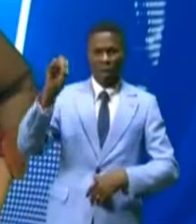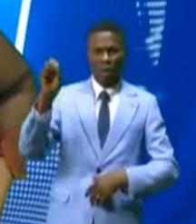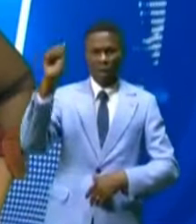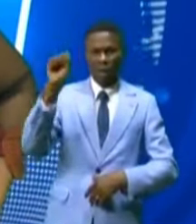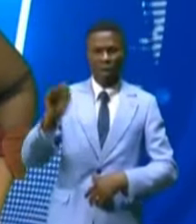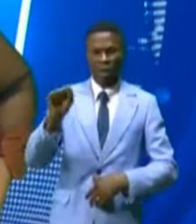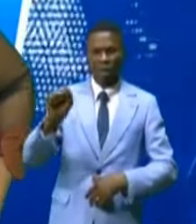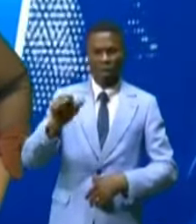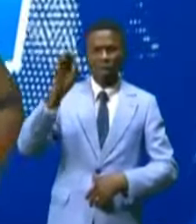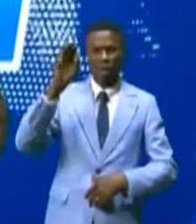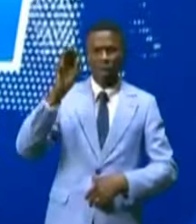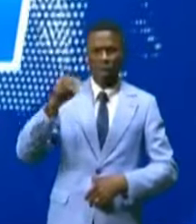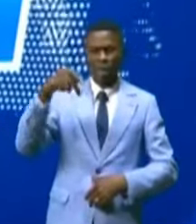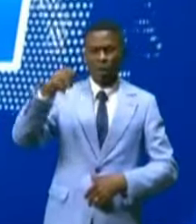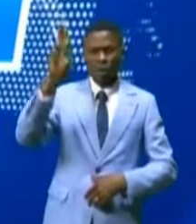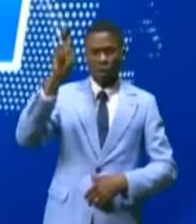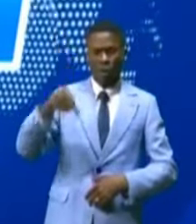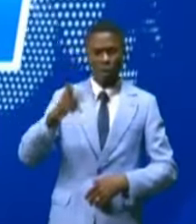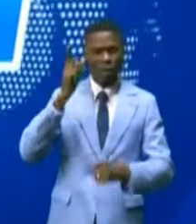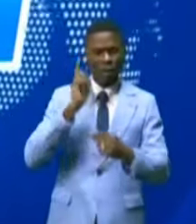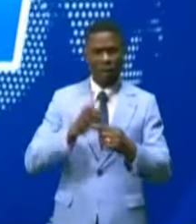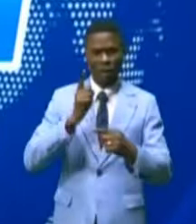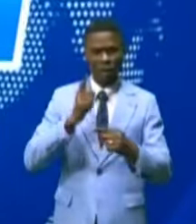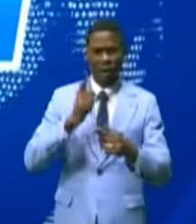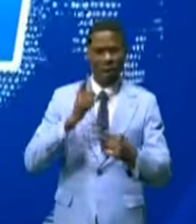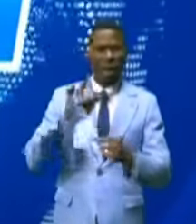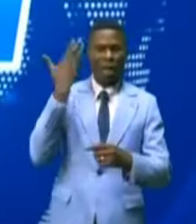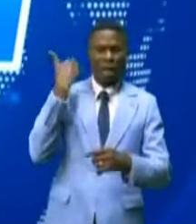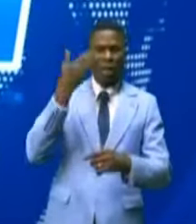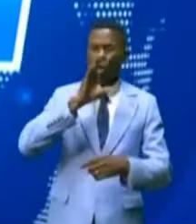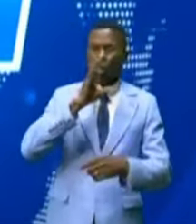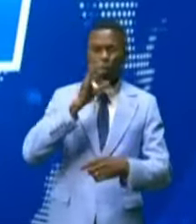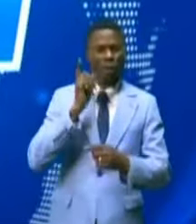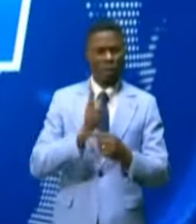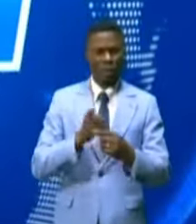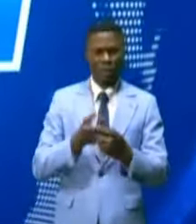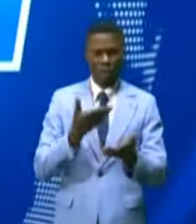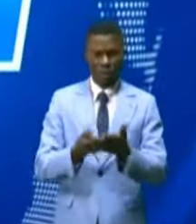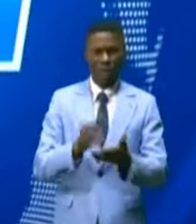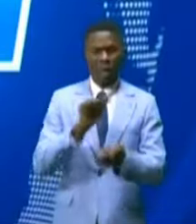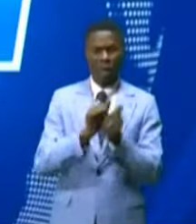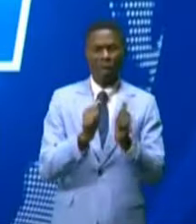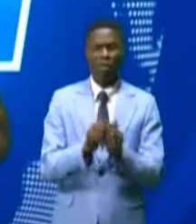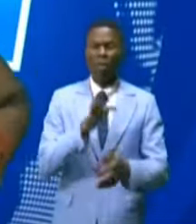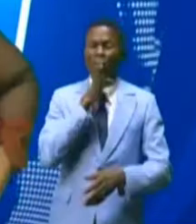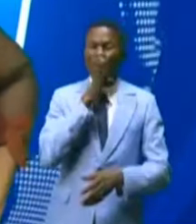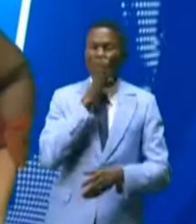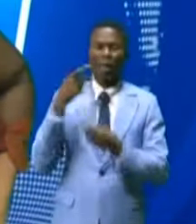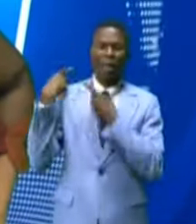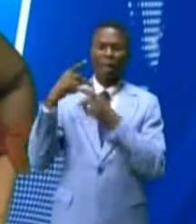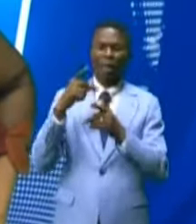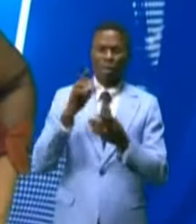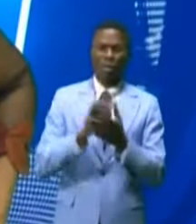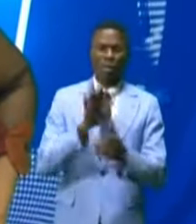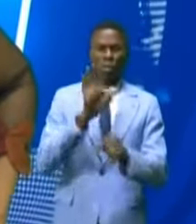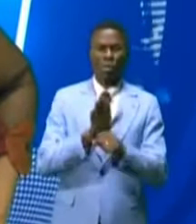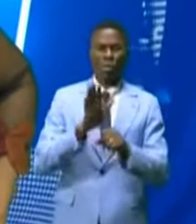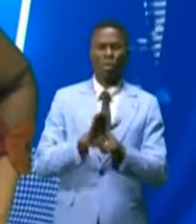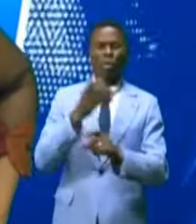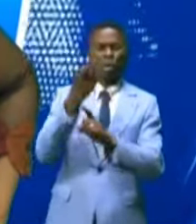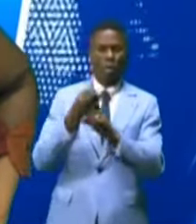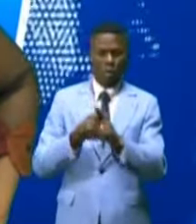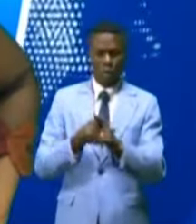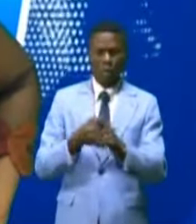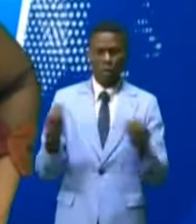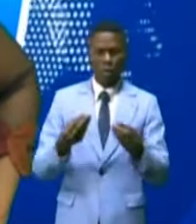et UPM éprouvent d'énormes difficultés pour retrouver de l'eau potable, une situation qui dure depuis plusieurs mois